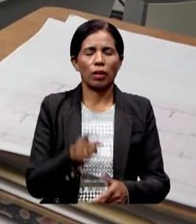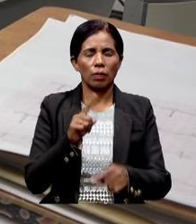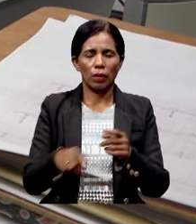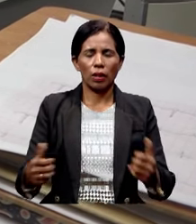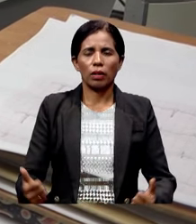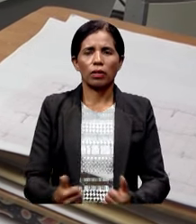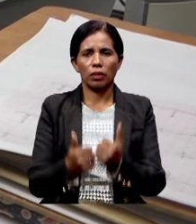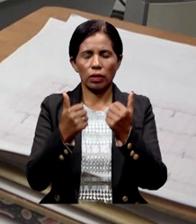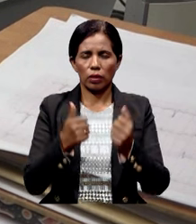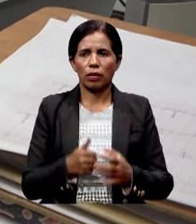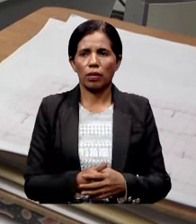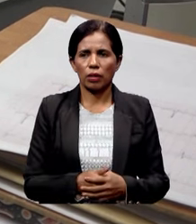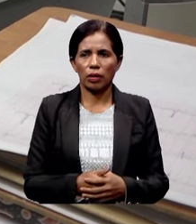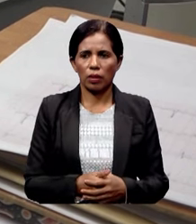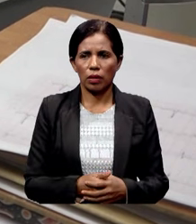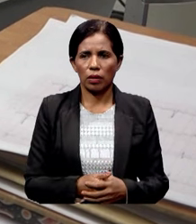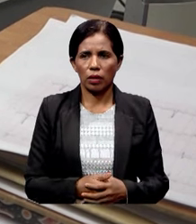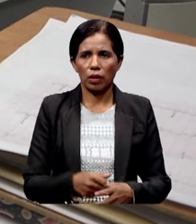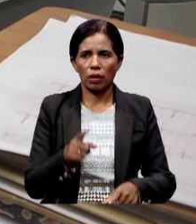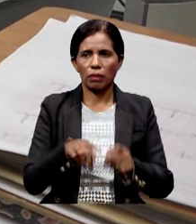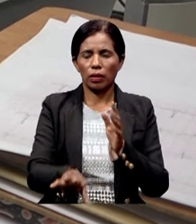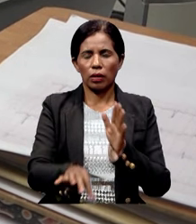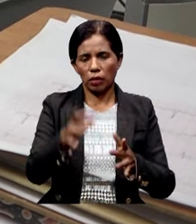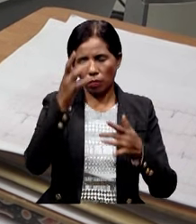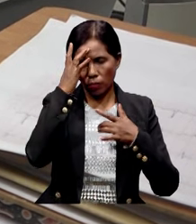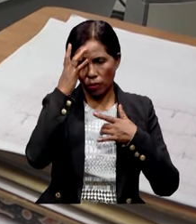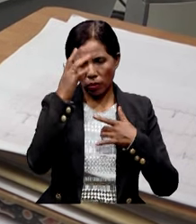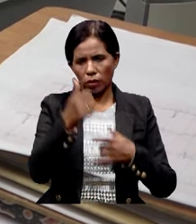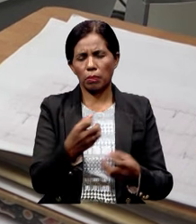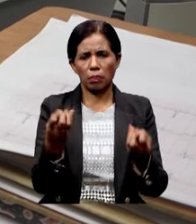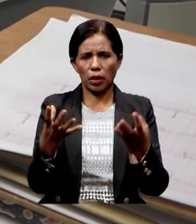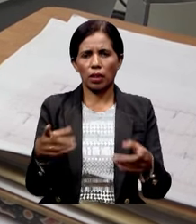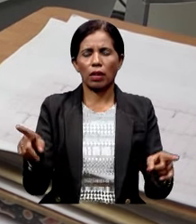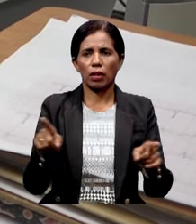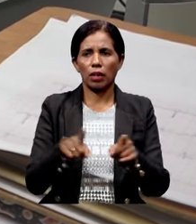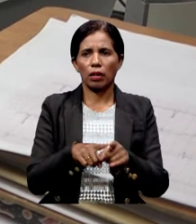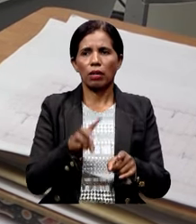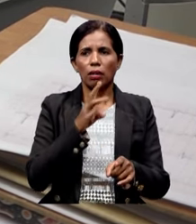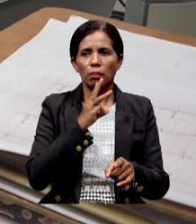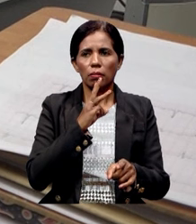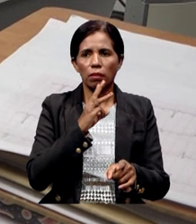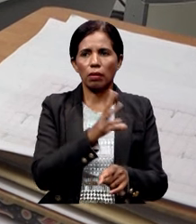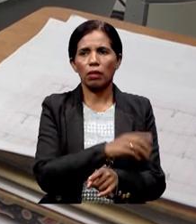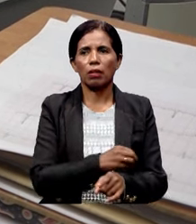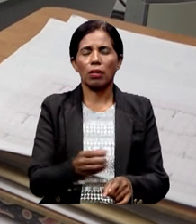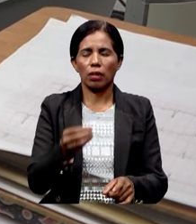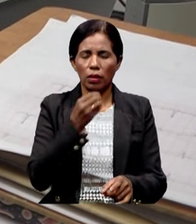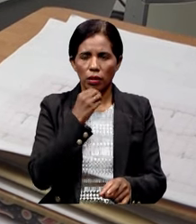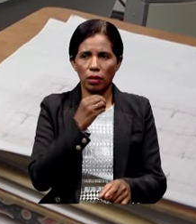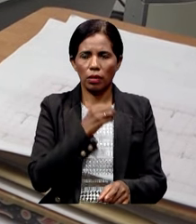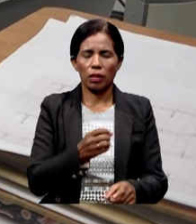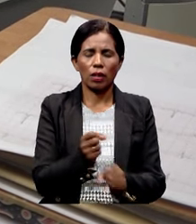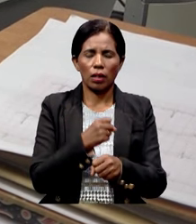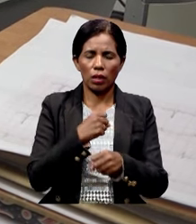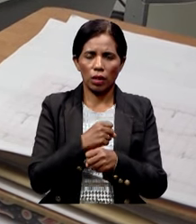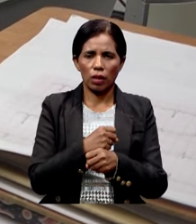accidente, para label hetan file mora ser komplikado hanya sang kari, dia makan laran midar makan lah kuda do, halu komplik laran